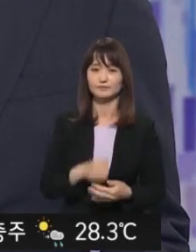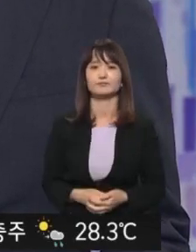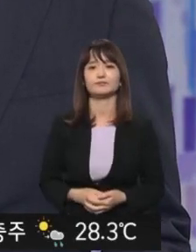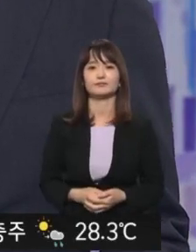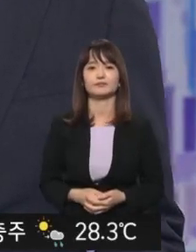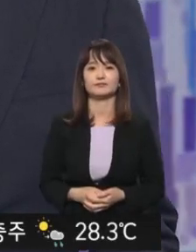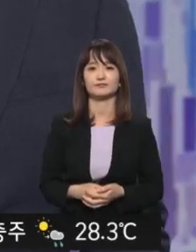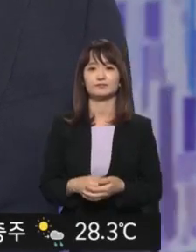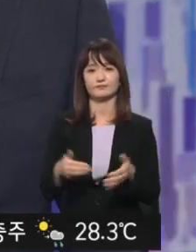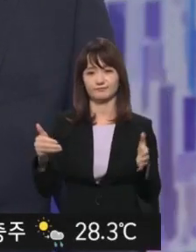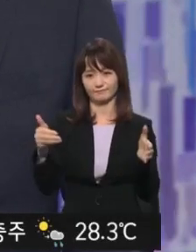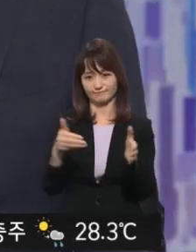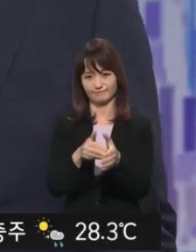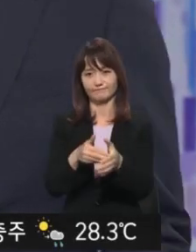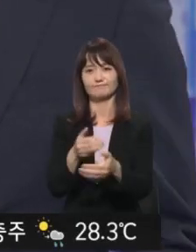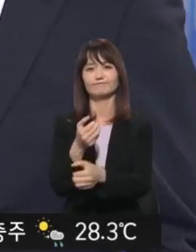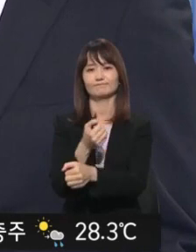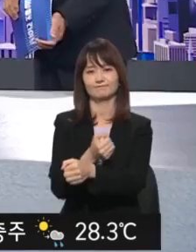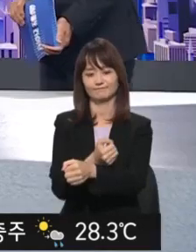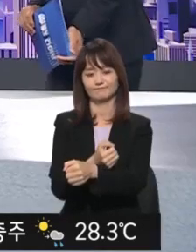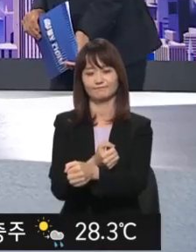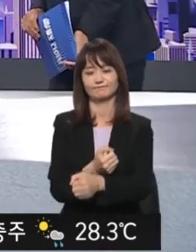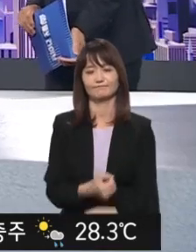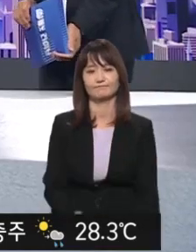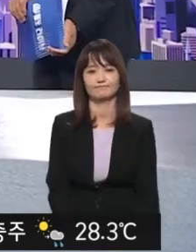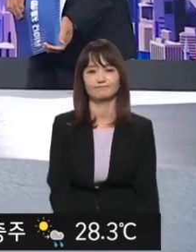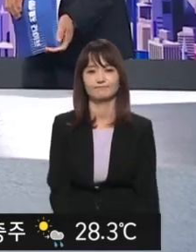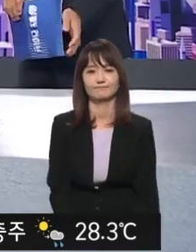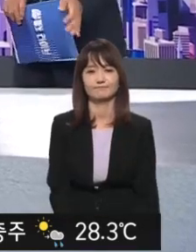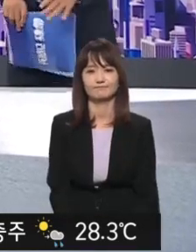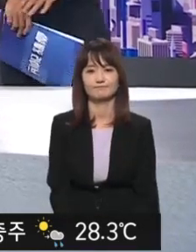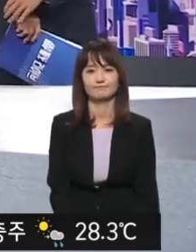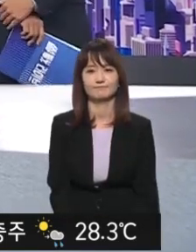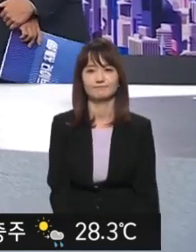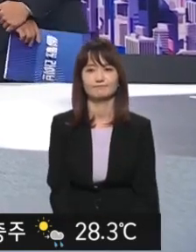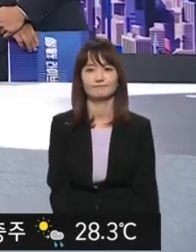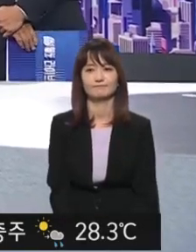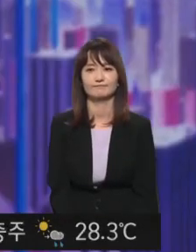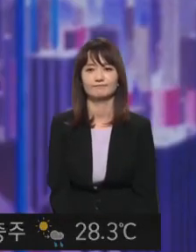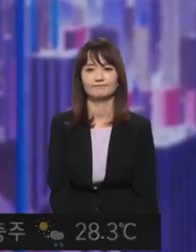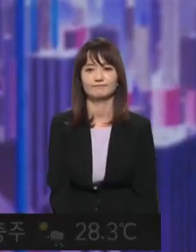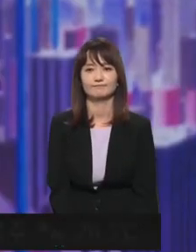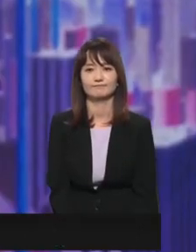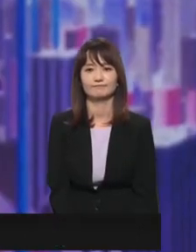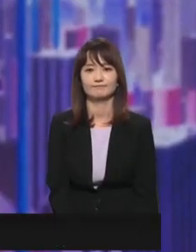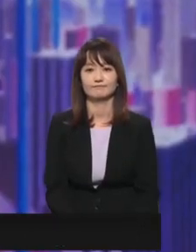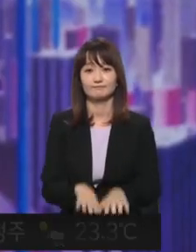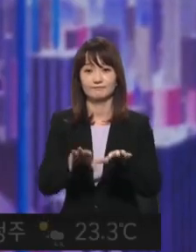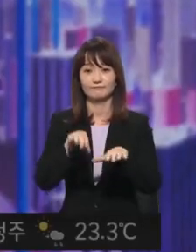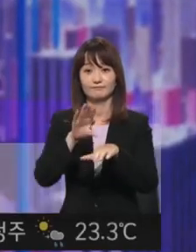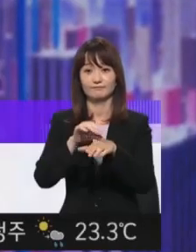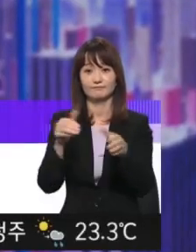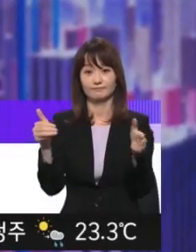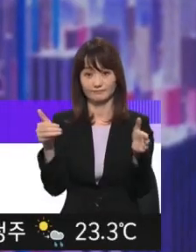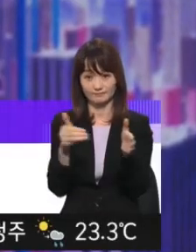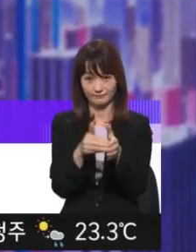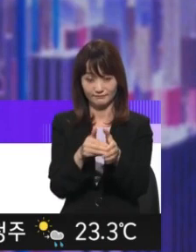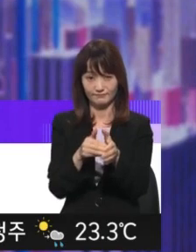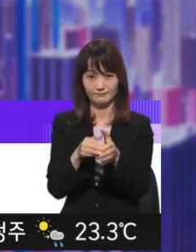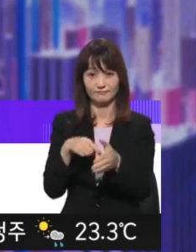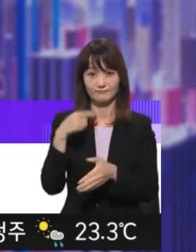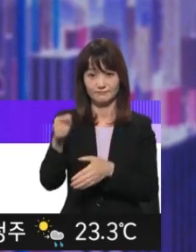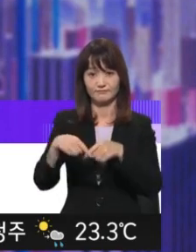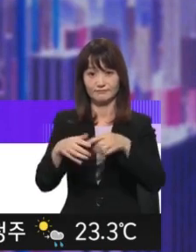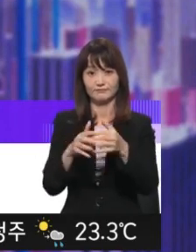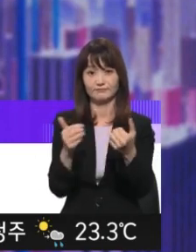주석이 에 카지 하겠습니다 수고하셨습니다 아 아 레온을 손절 라이브 여기까지입니다 캐서